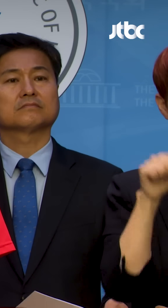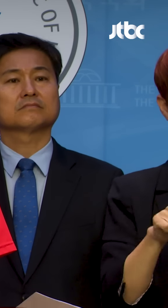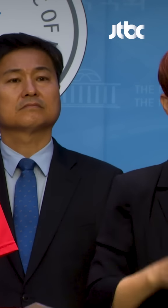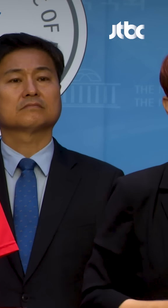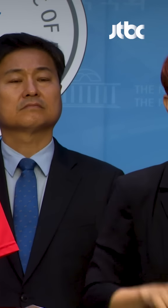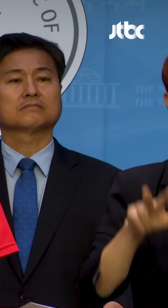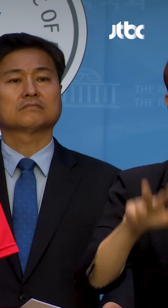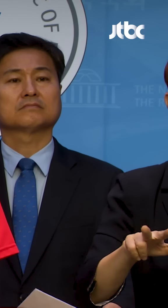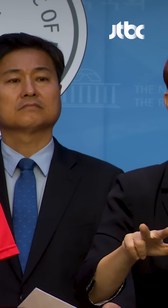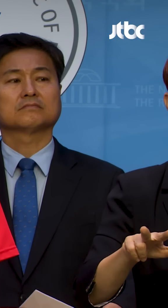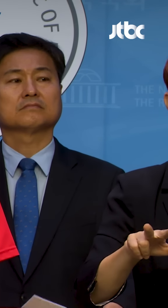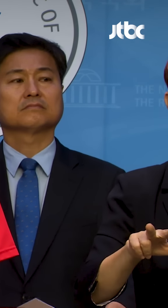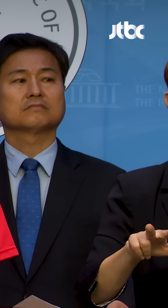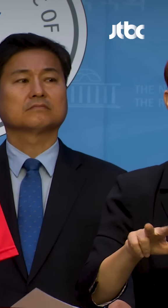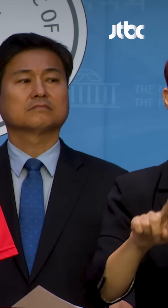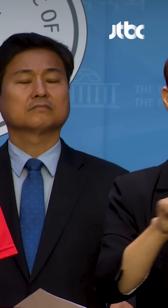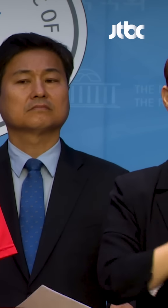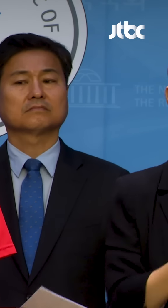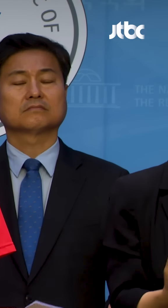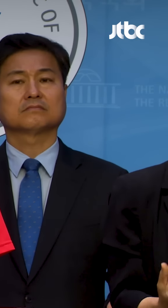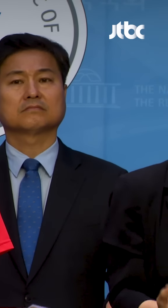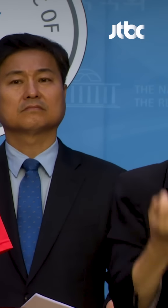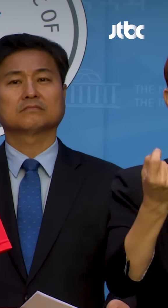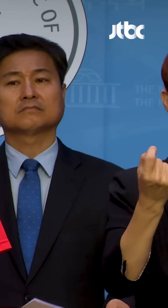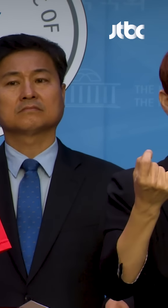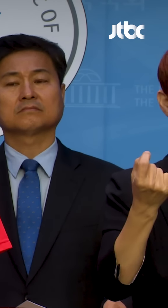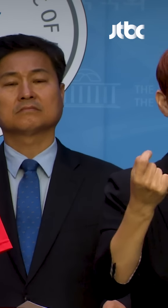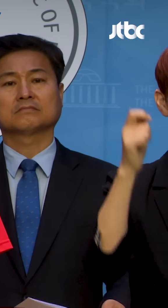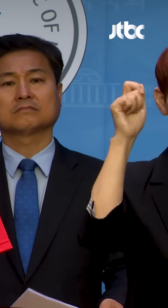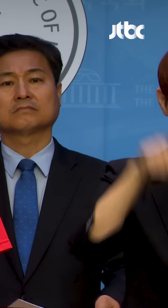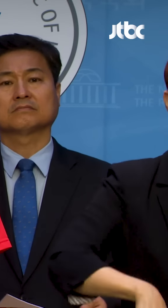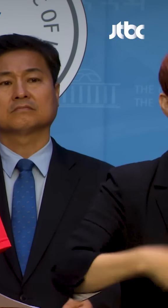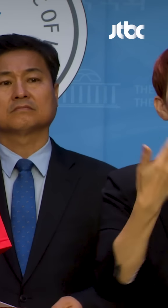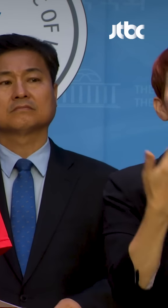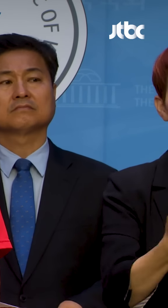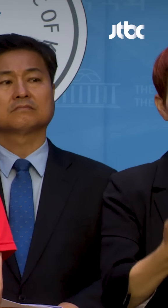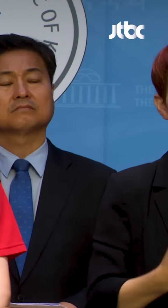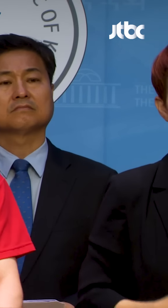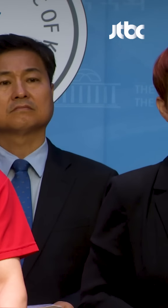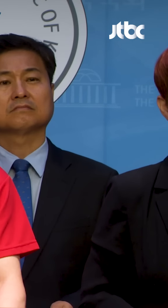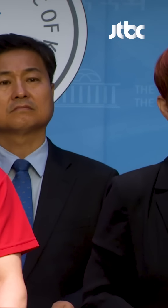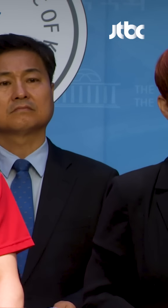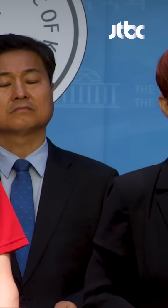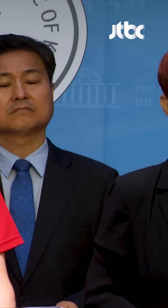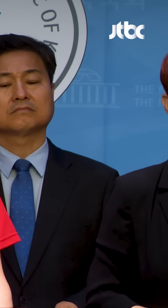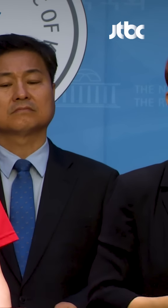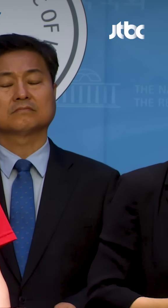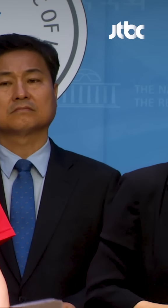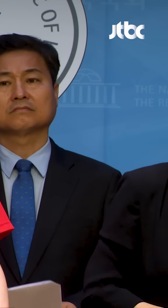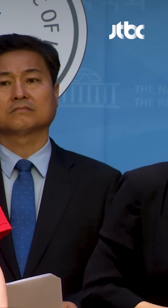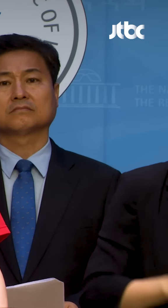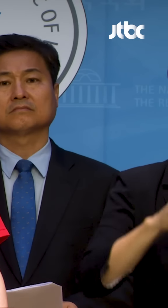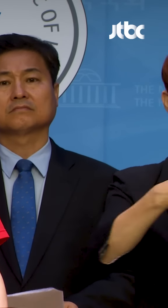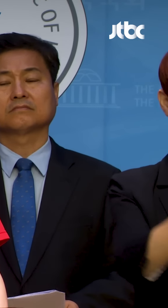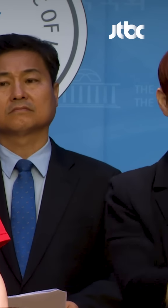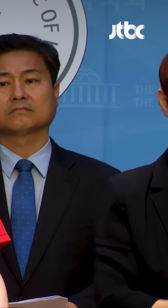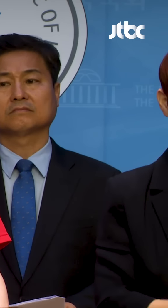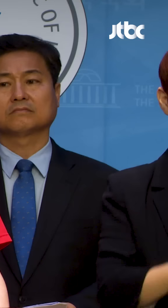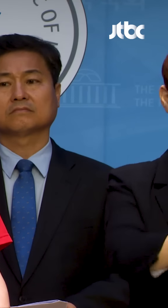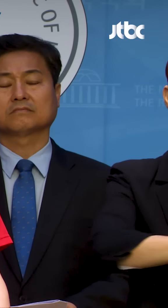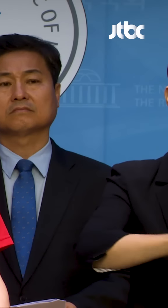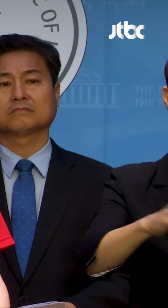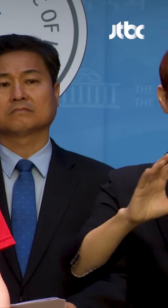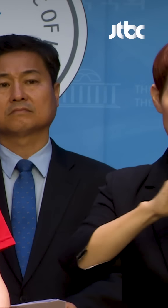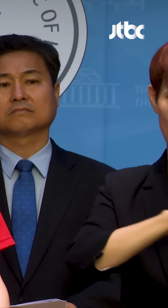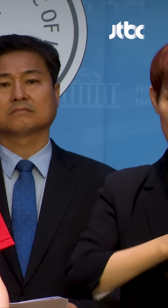지금 당장 가장 빠른 방법으로 처리해 주십시오. 대통령님, 국회의장님, 여야